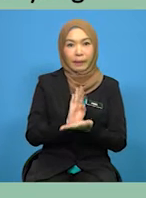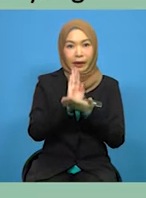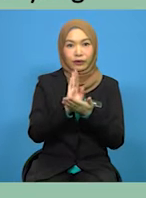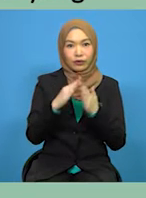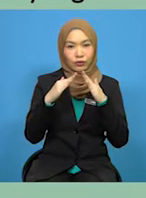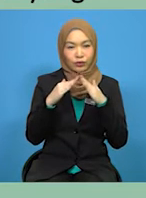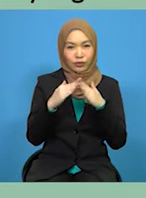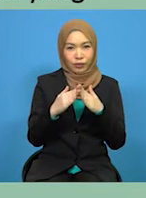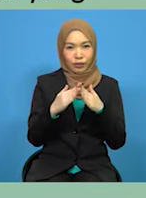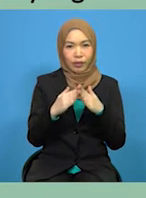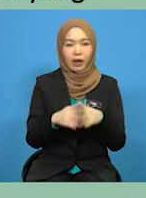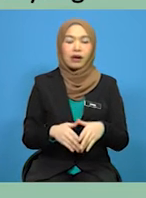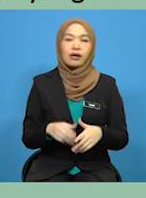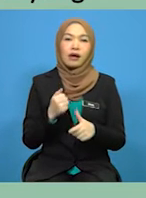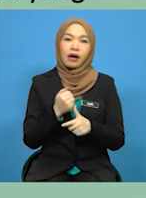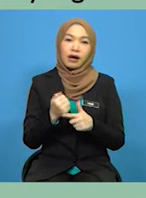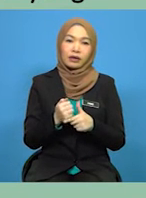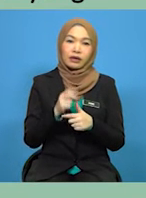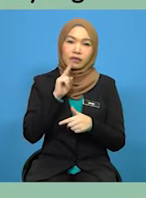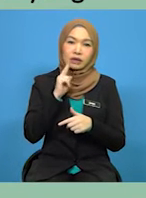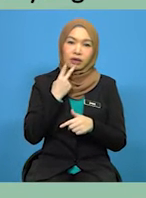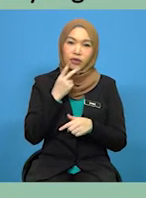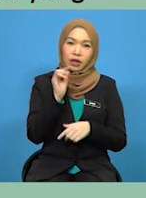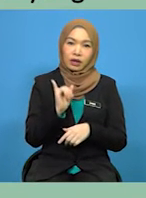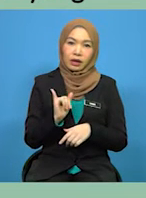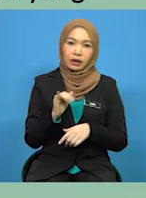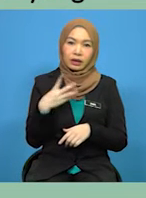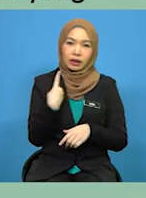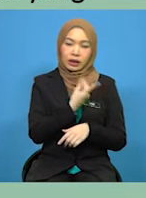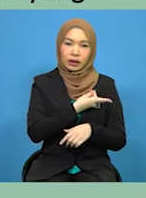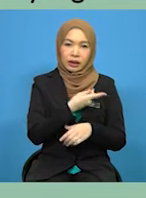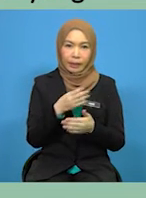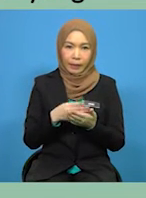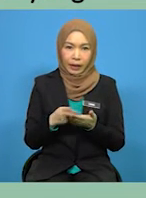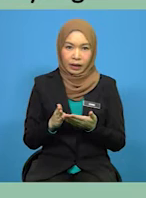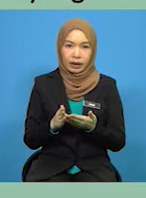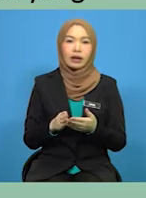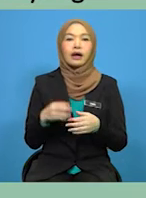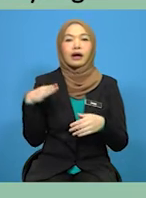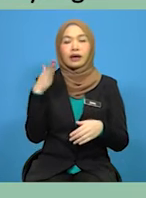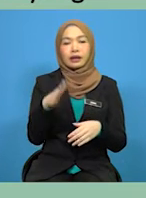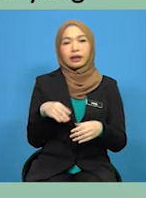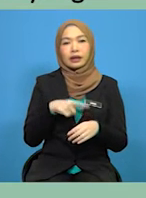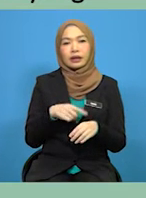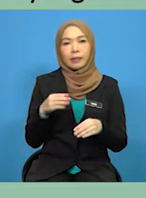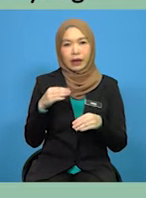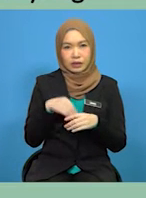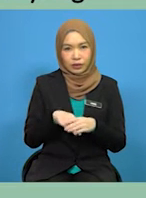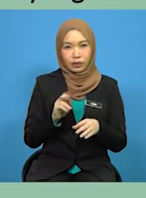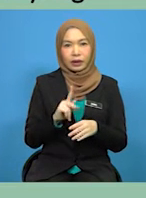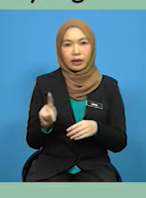atau sayur-sayuran yang dibeli akan dimasukkan dalam perhitungan pendapatan